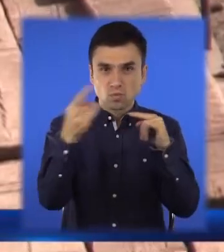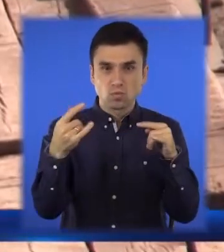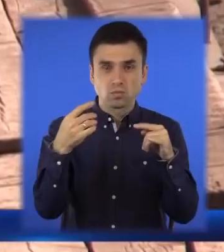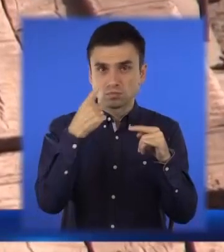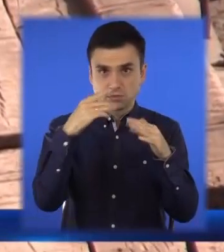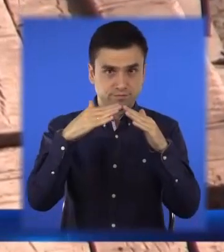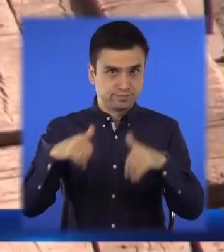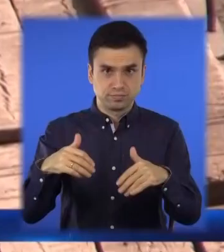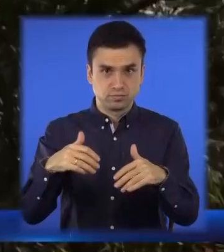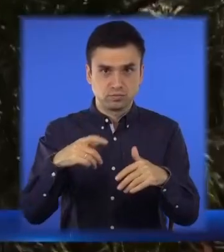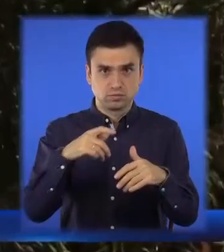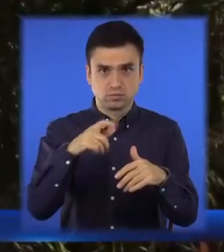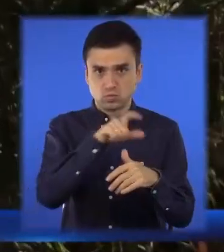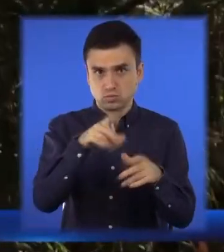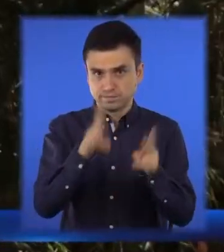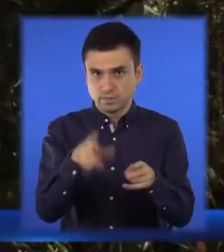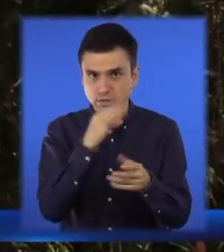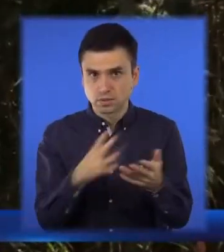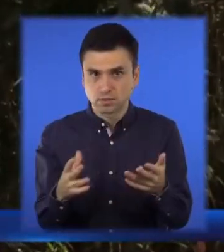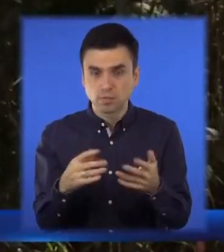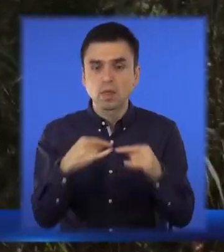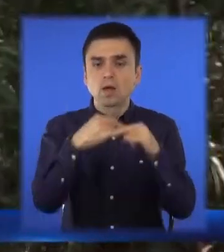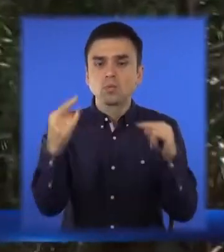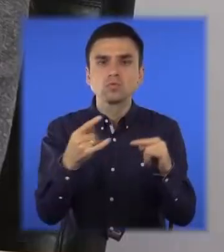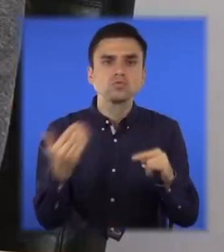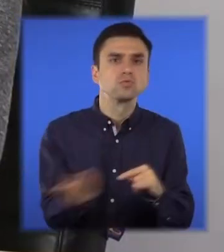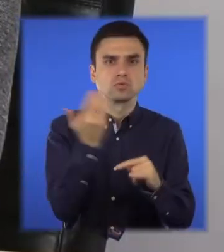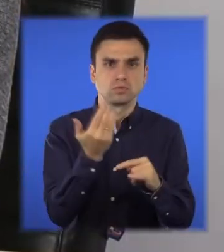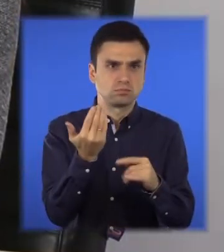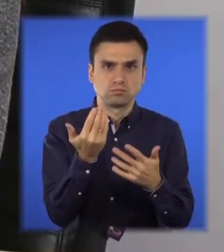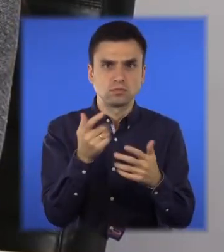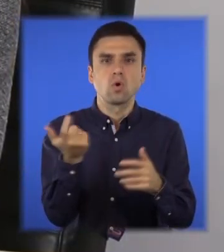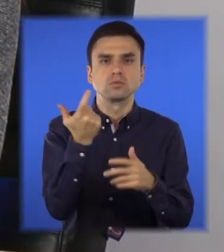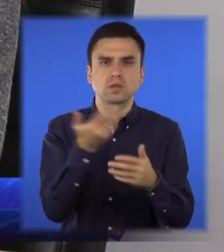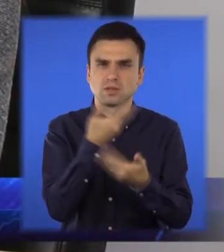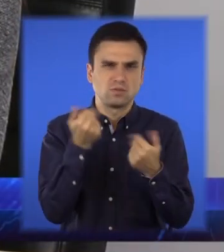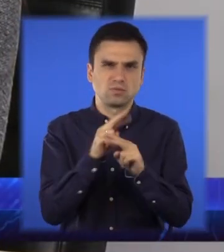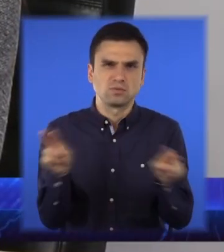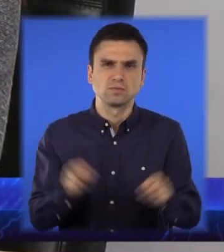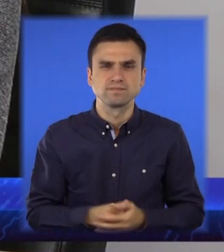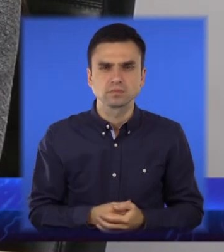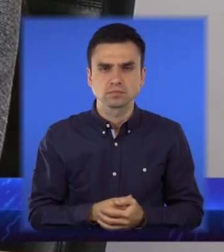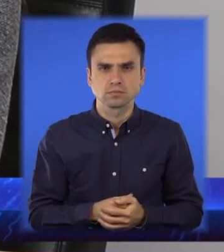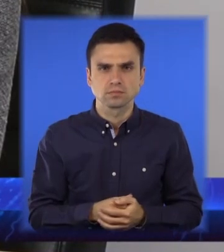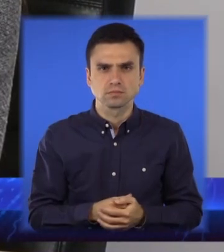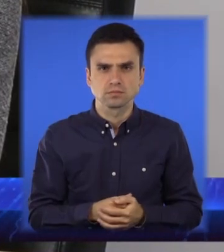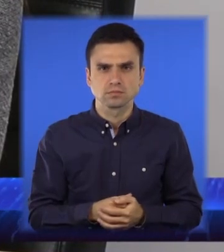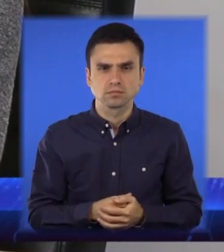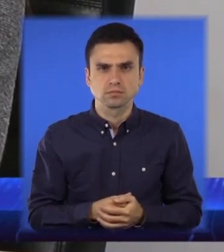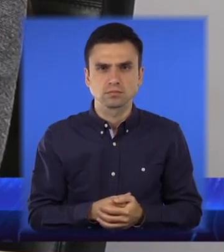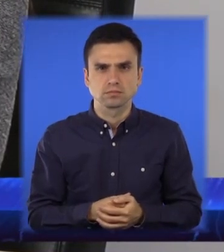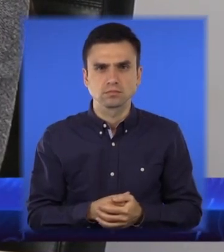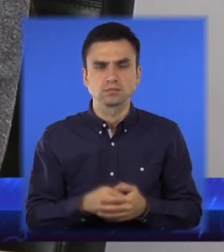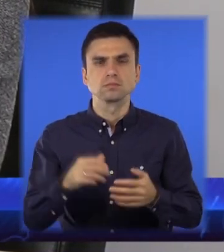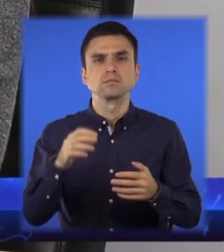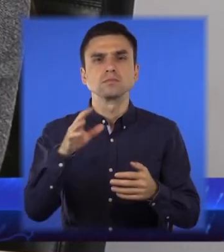міст не знаходиться на балансі в жодної організації. Отримавши відповідь від виконкому Саксаганської районної